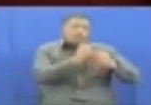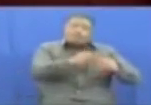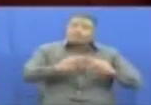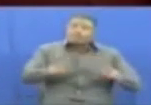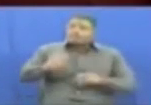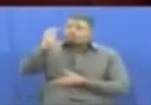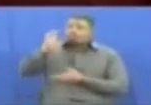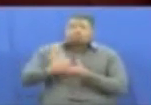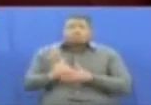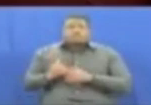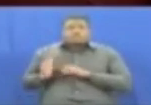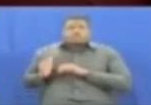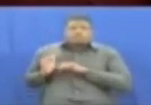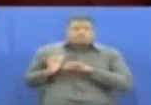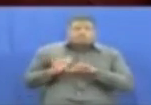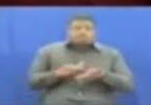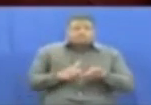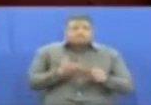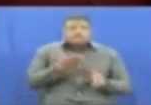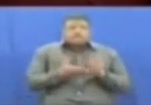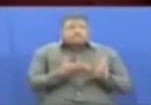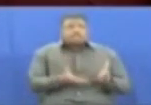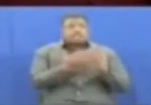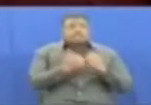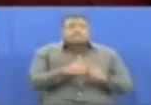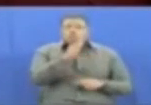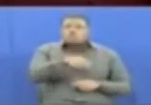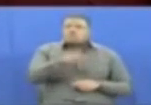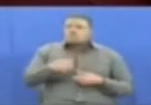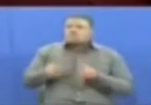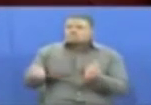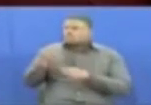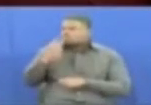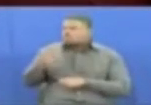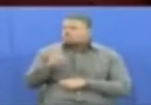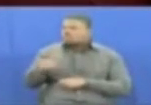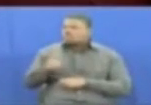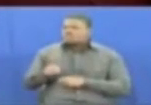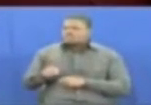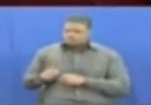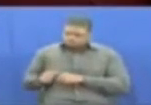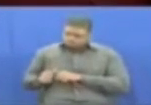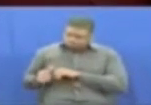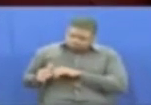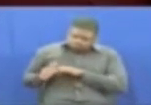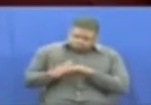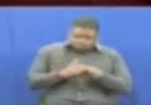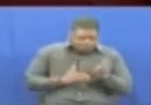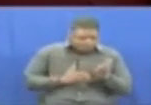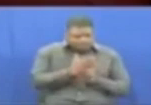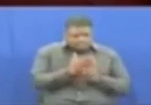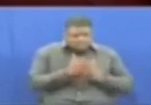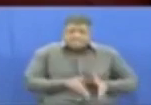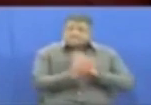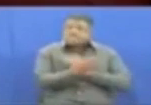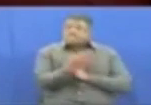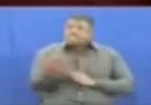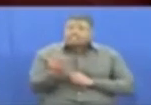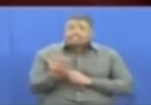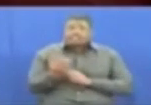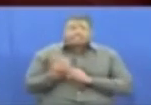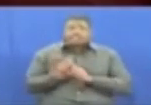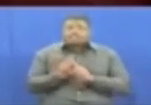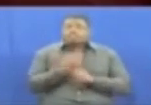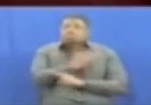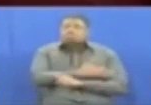misongamano kwa kadri linavyowezekana. Na wananchi wenyewe tu, ukiona pale pana msongamano, basi upite njia nyingine, ufuate huduma yako kwa